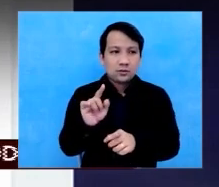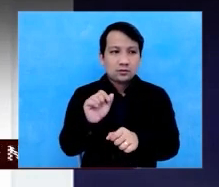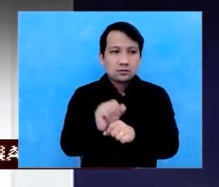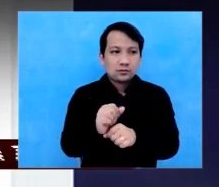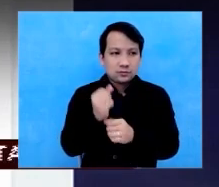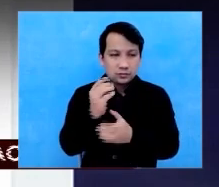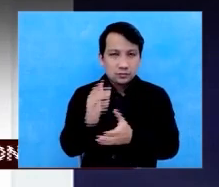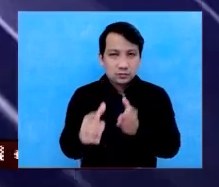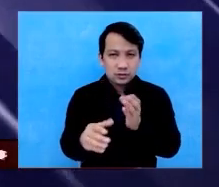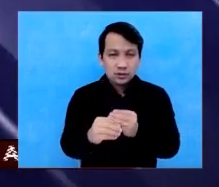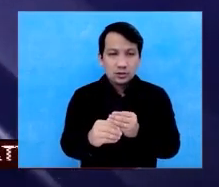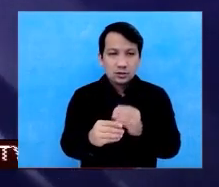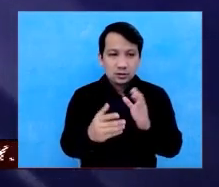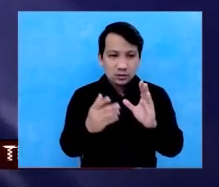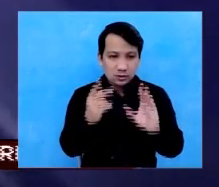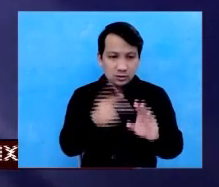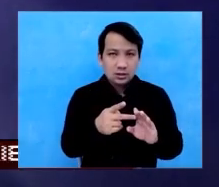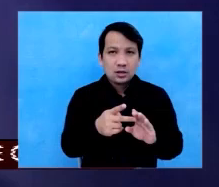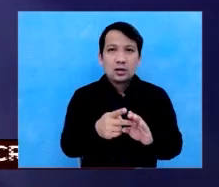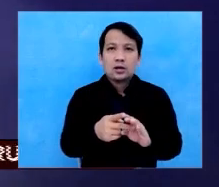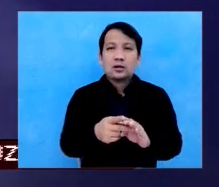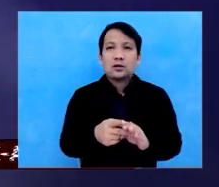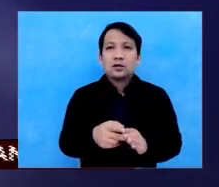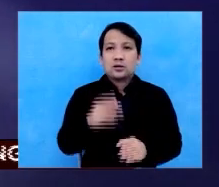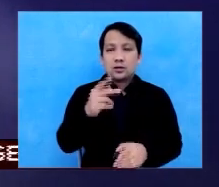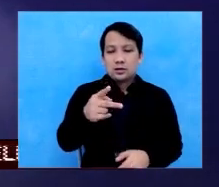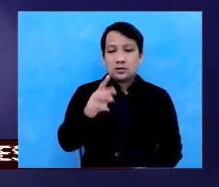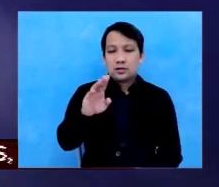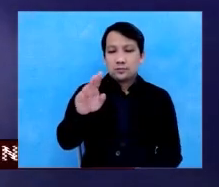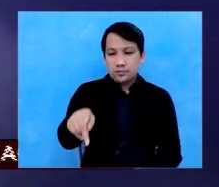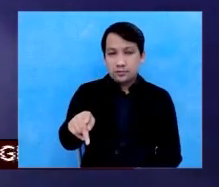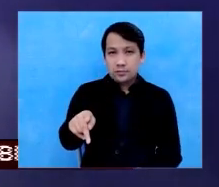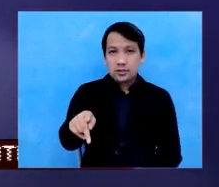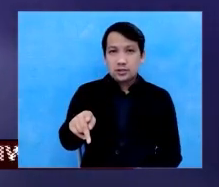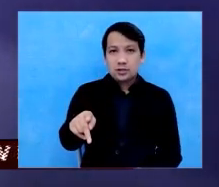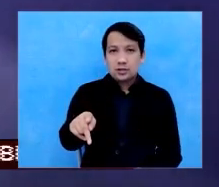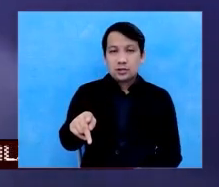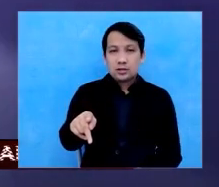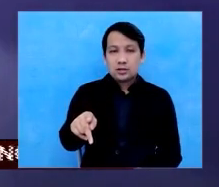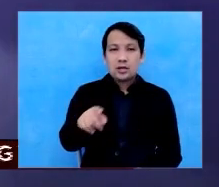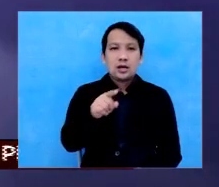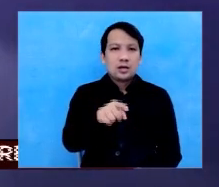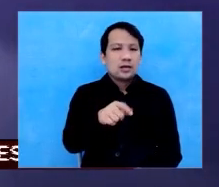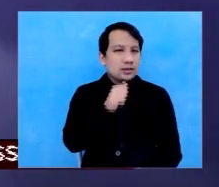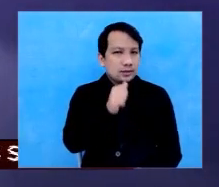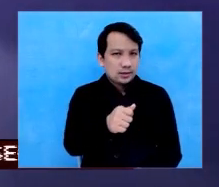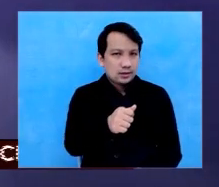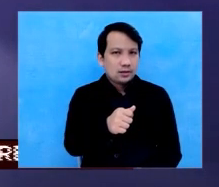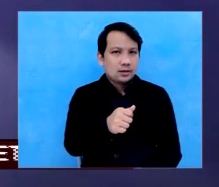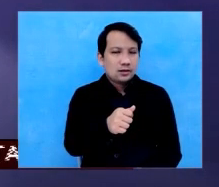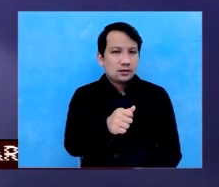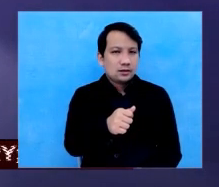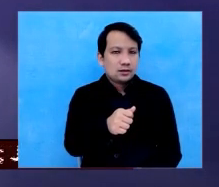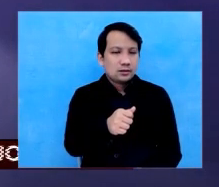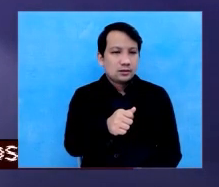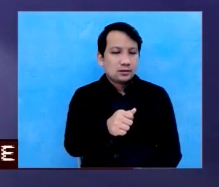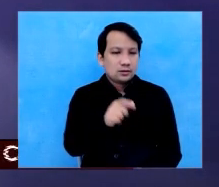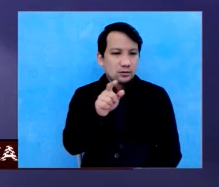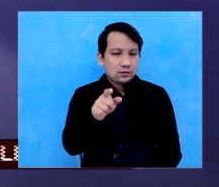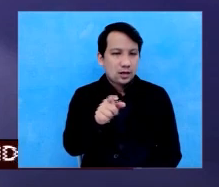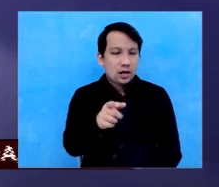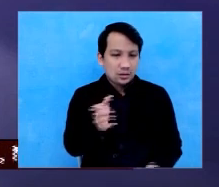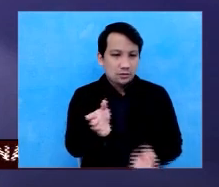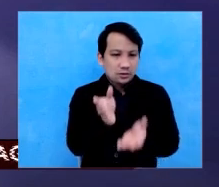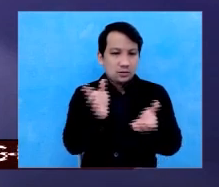ang mga may sala. Ang kapisanan ng mga broadcaster ng Pilipinas o KBP, hinimok ang gobyerno na gumawa na ng mga